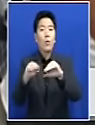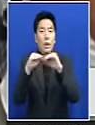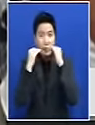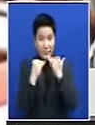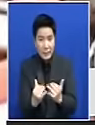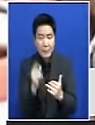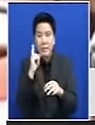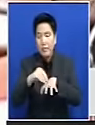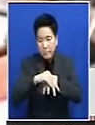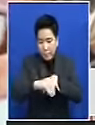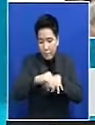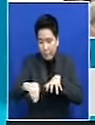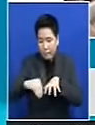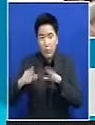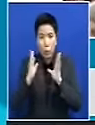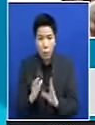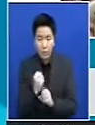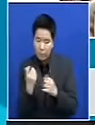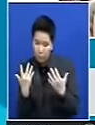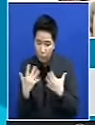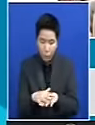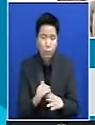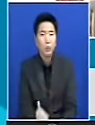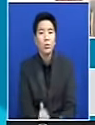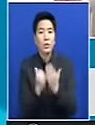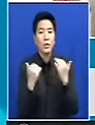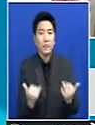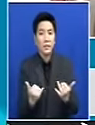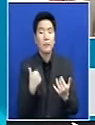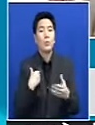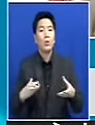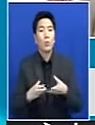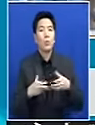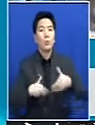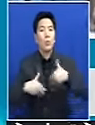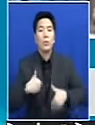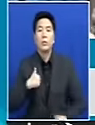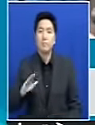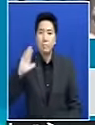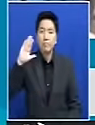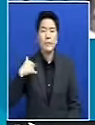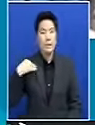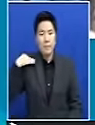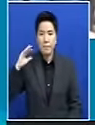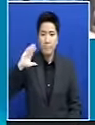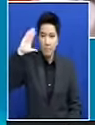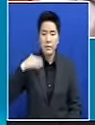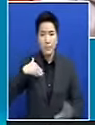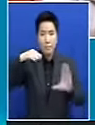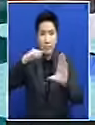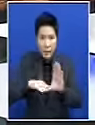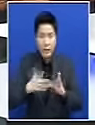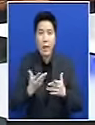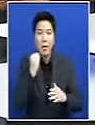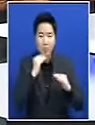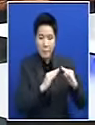เครือข่ายที่ประชาชนจะทำงานร่วมกันกับกองทุนหมู่บ้านมีกลุ่มมวลชนที่รับสมัครผ่านช่องทางต่างๆทั้งก